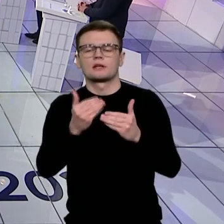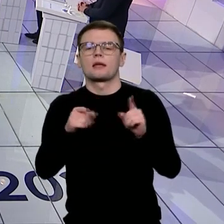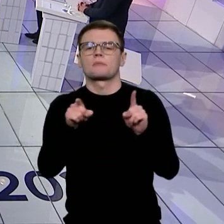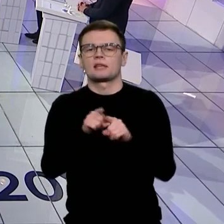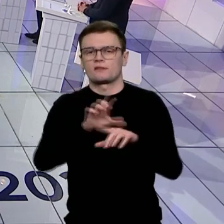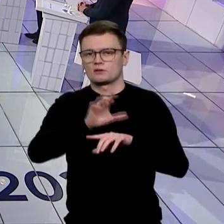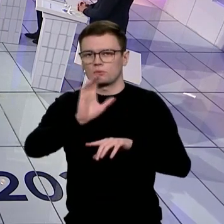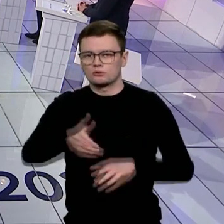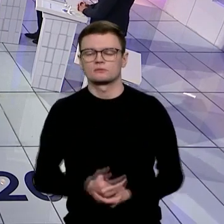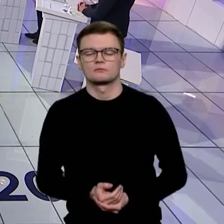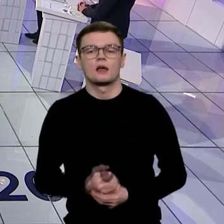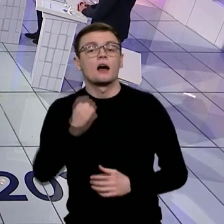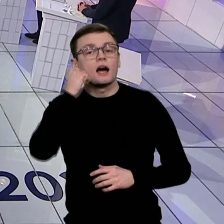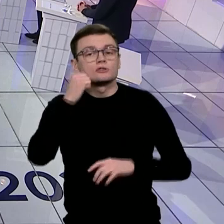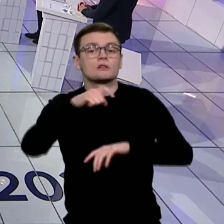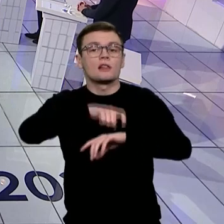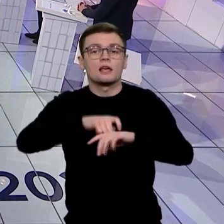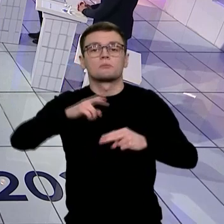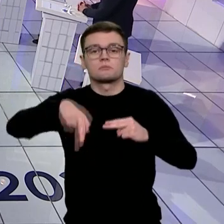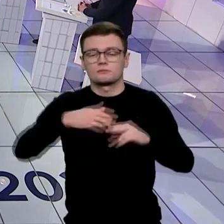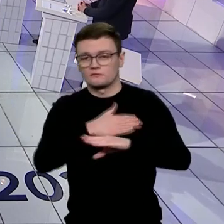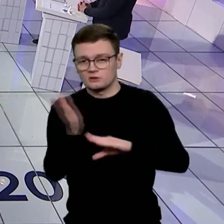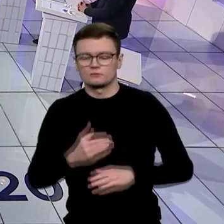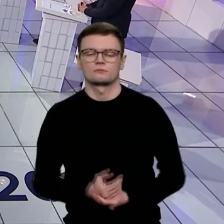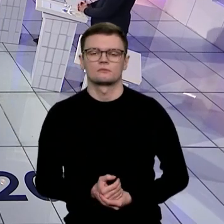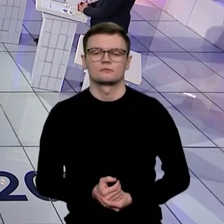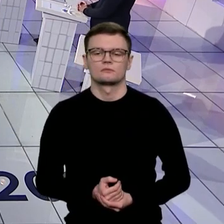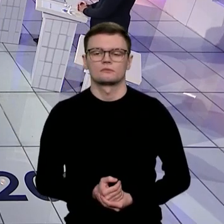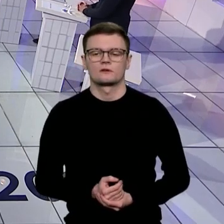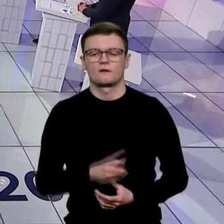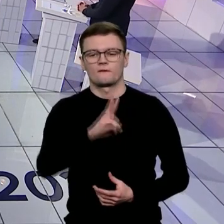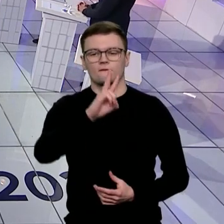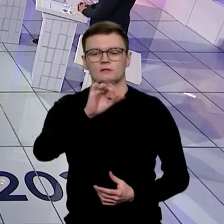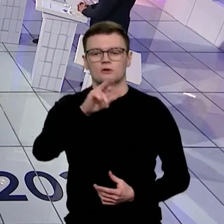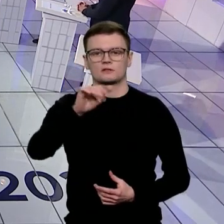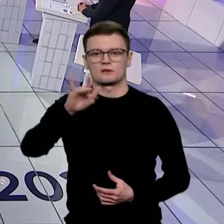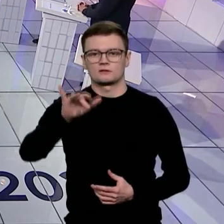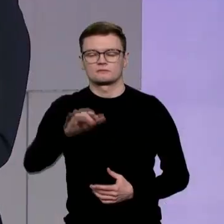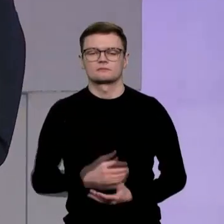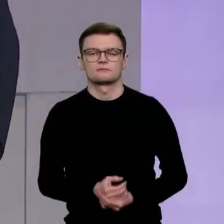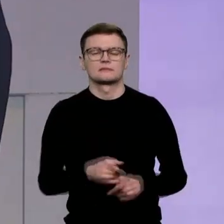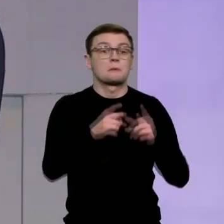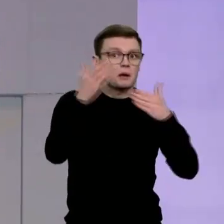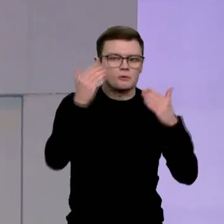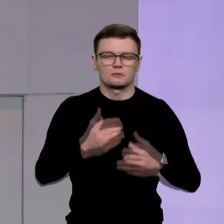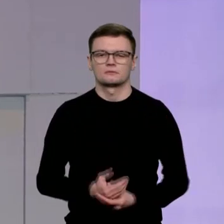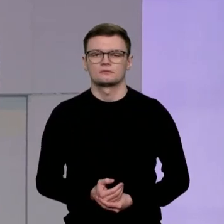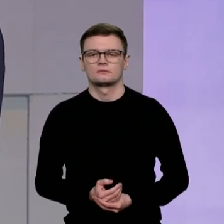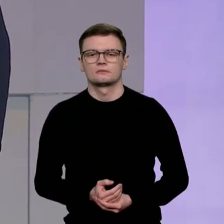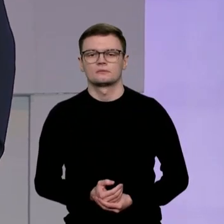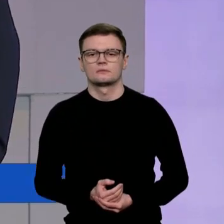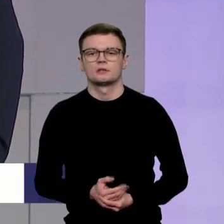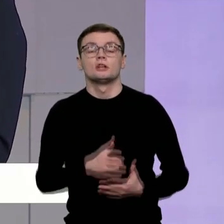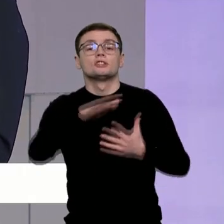Dėkui, jaunimą su mokymo įstaigų. Pone Visockai. Tiesiog ir pramogom. Tęsti dalykus, kurie susijęs